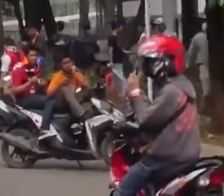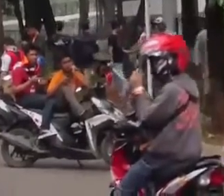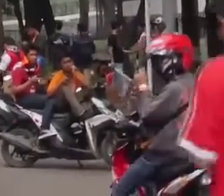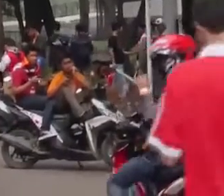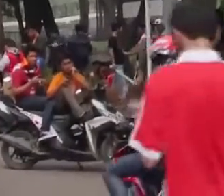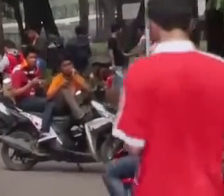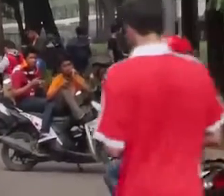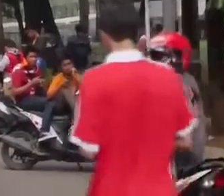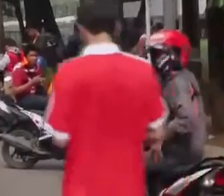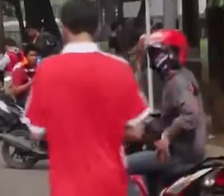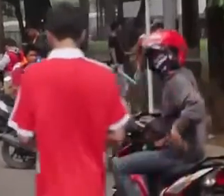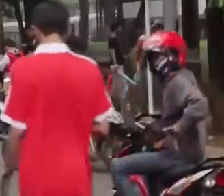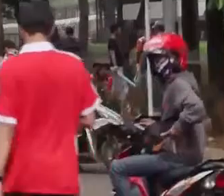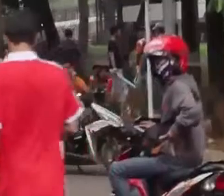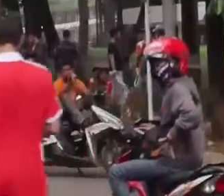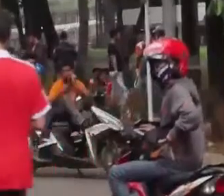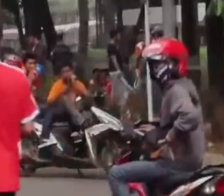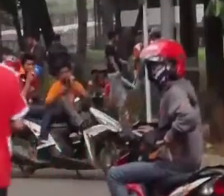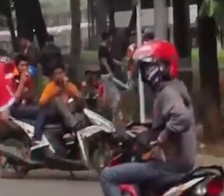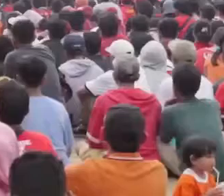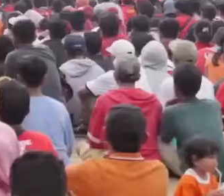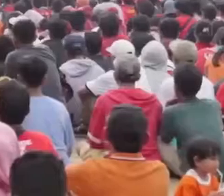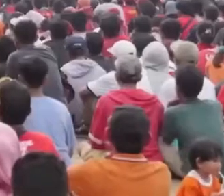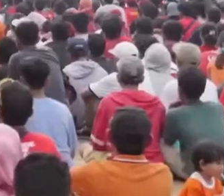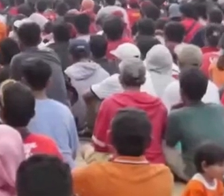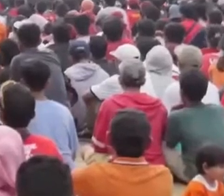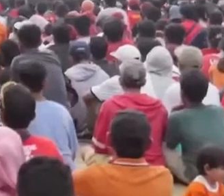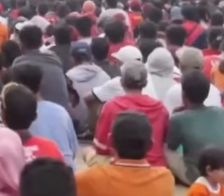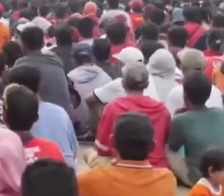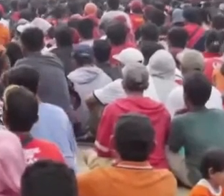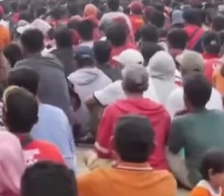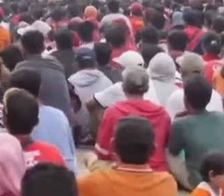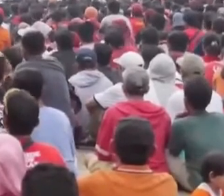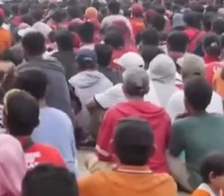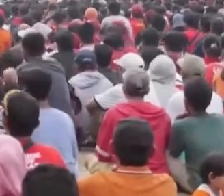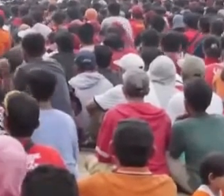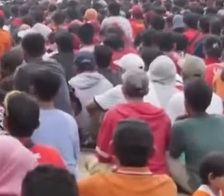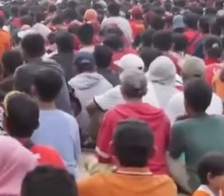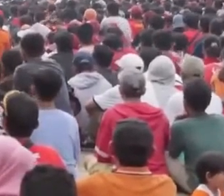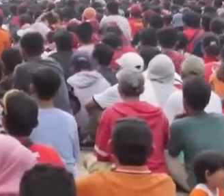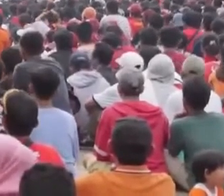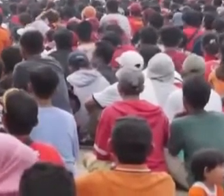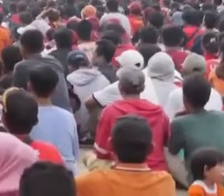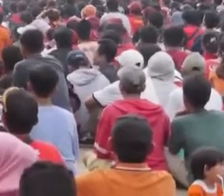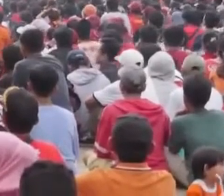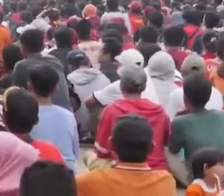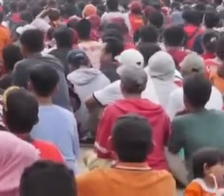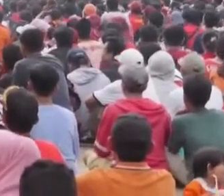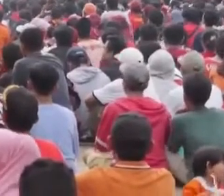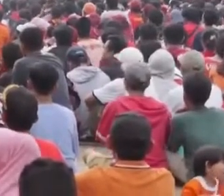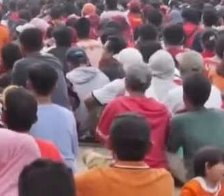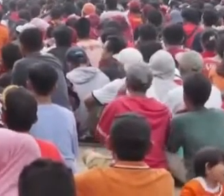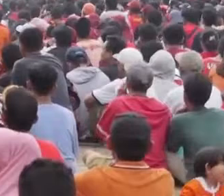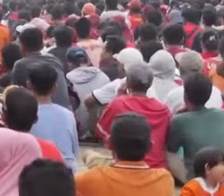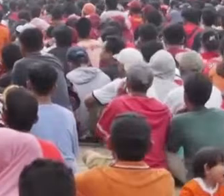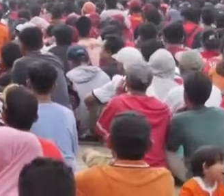olahraga serta KONI. Zainuddin berharap, semua bisa tetap menghentikan sementara seluruh kompetisi olahraga selama pandemi